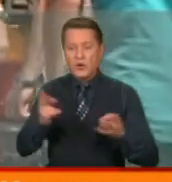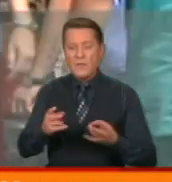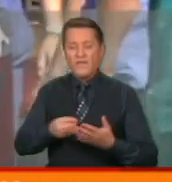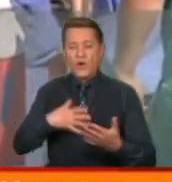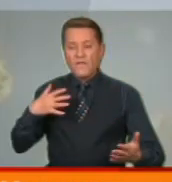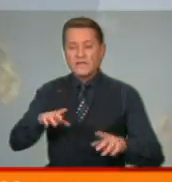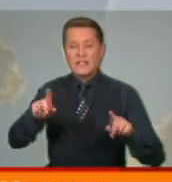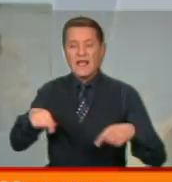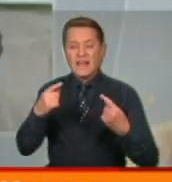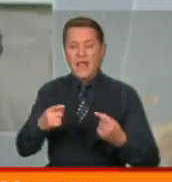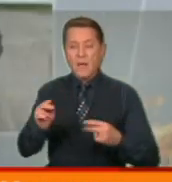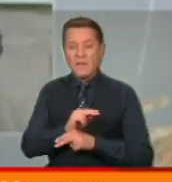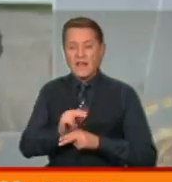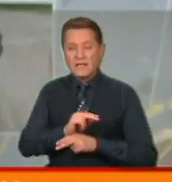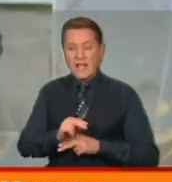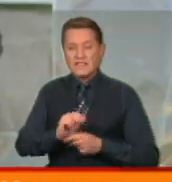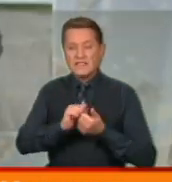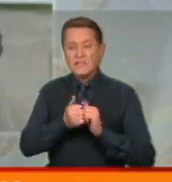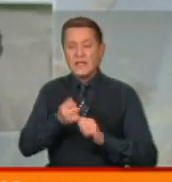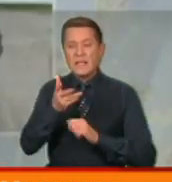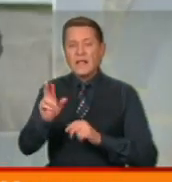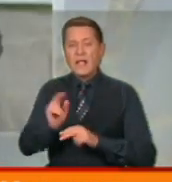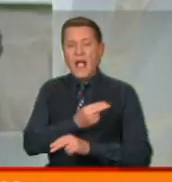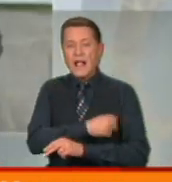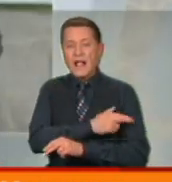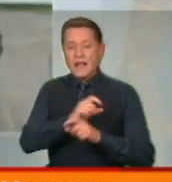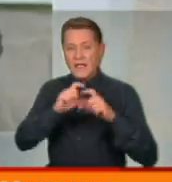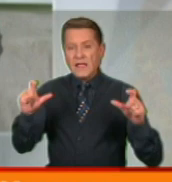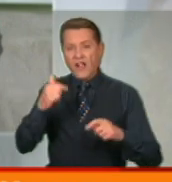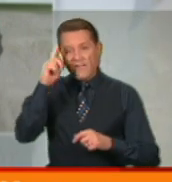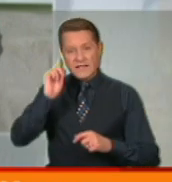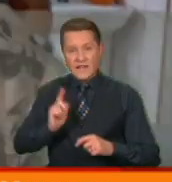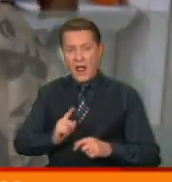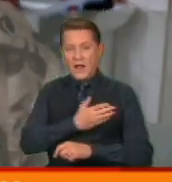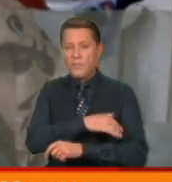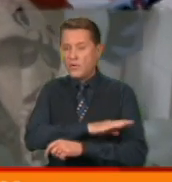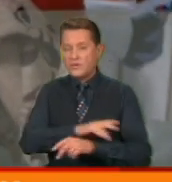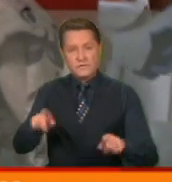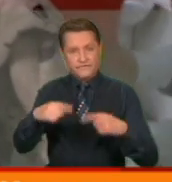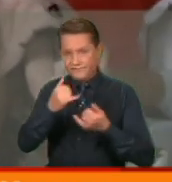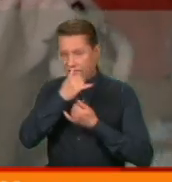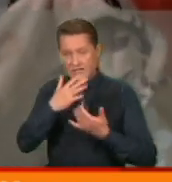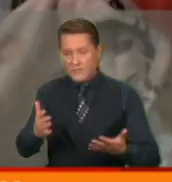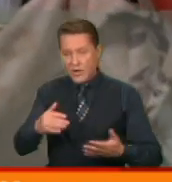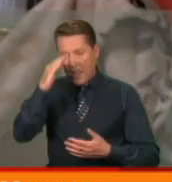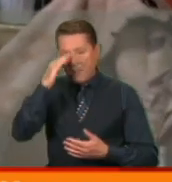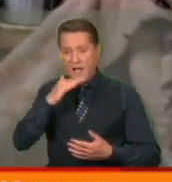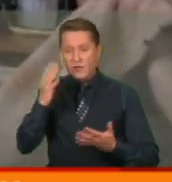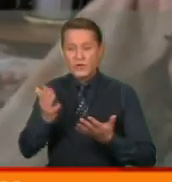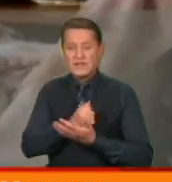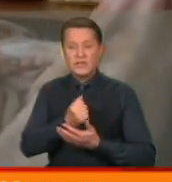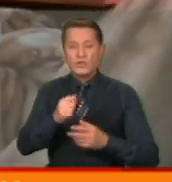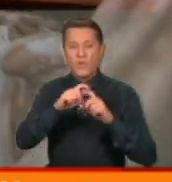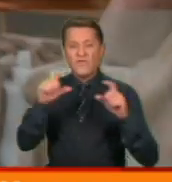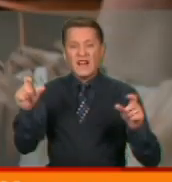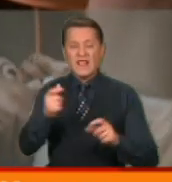дороговартісної реабілітації. Змінили кілька клінік в Ізраїлі, потім у Польщі. Та ніде підняти на ноги Сашка не змогли. Батько знайшов клініку в